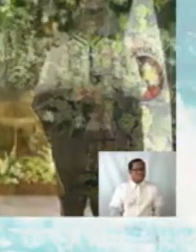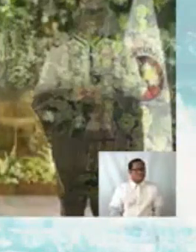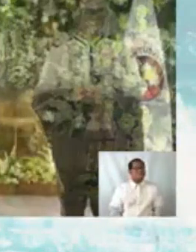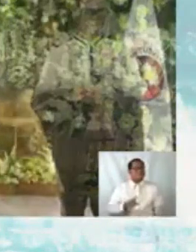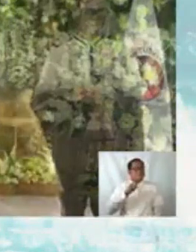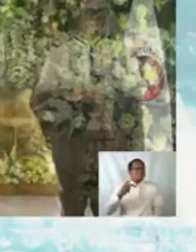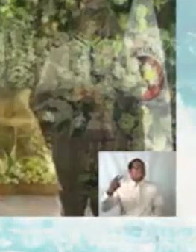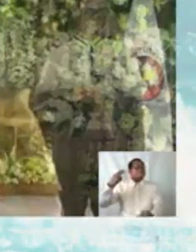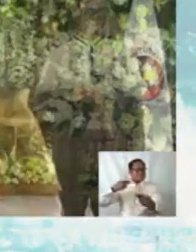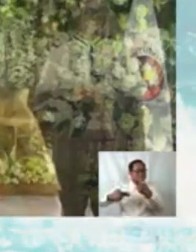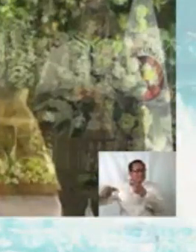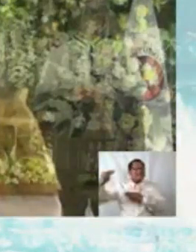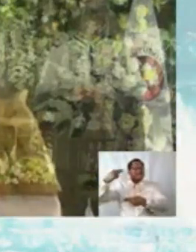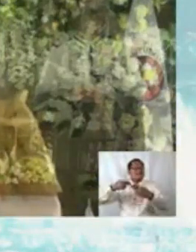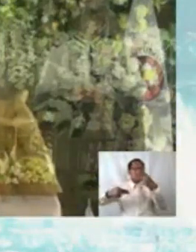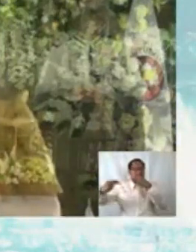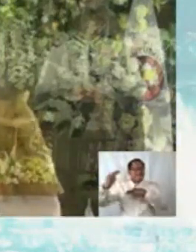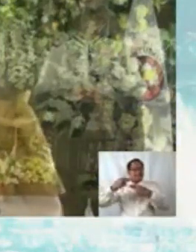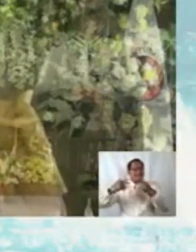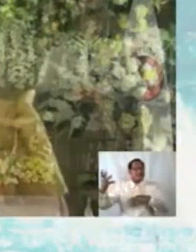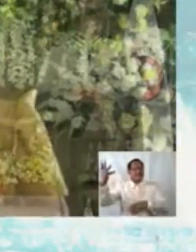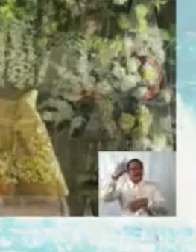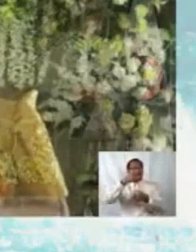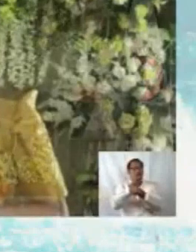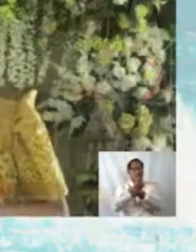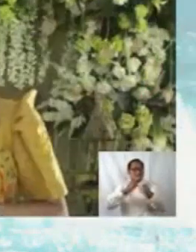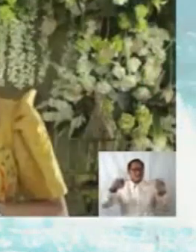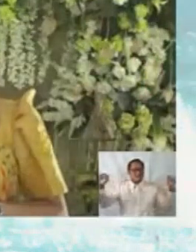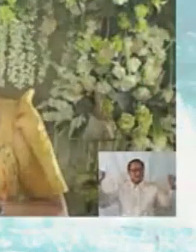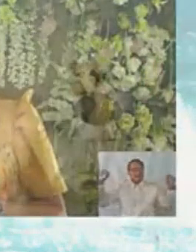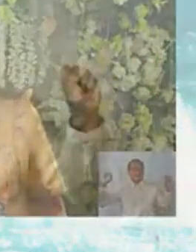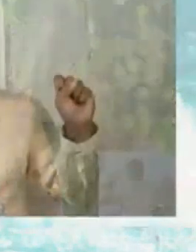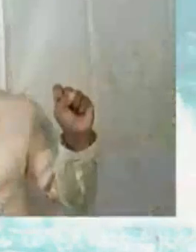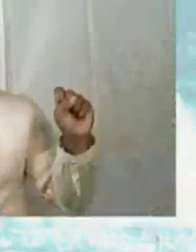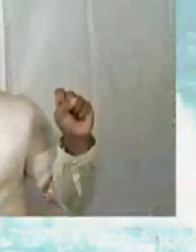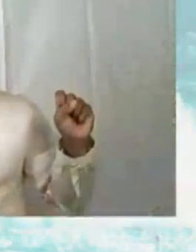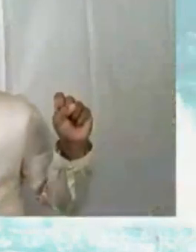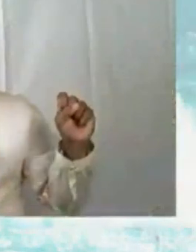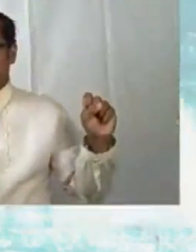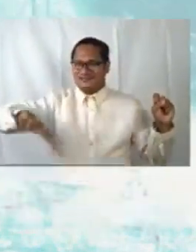Makasaysayang araw ng kasarinlan sa ating lahat.